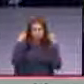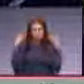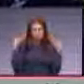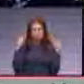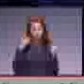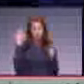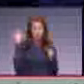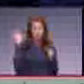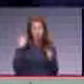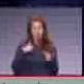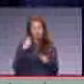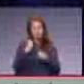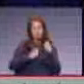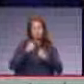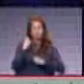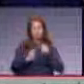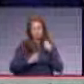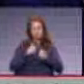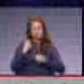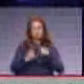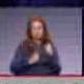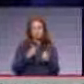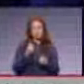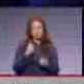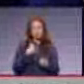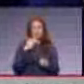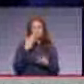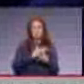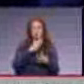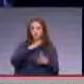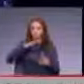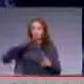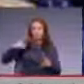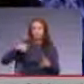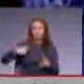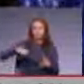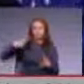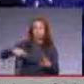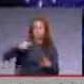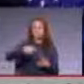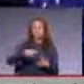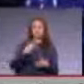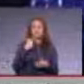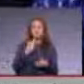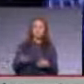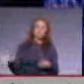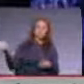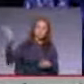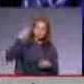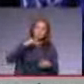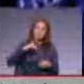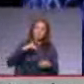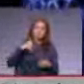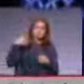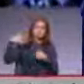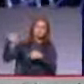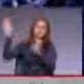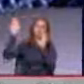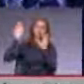العظيم. انا مش عارفه. بعد كده سبت وزاره الحربيه اشتغلت في الشيريتون